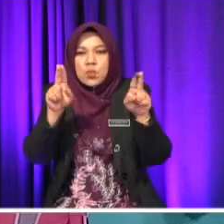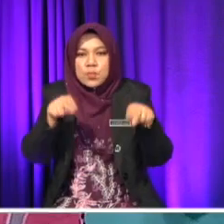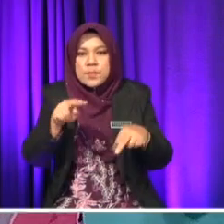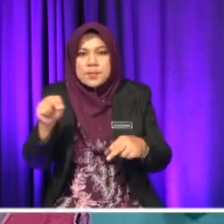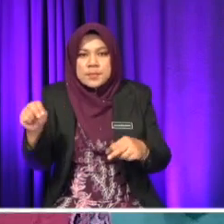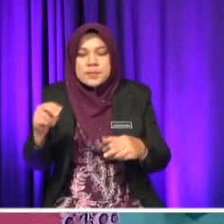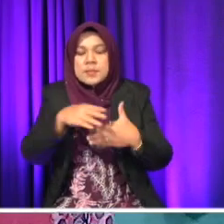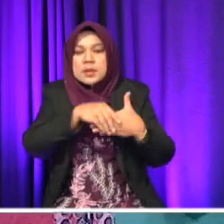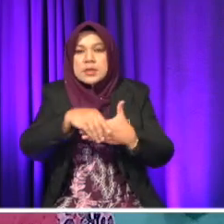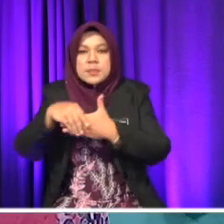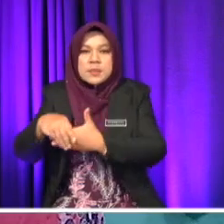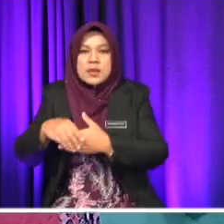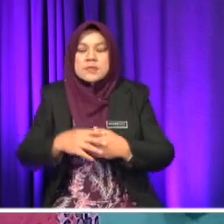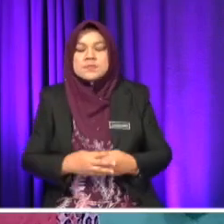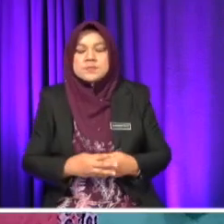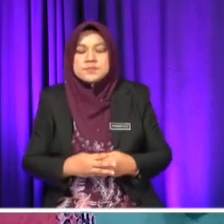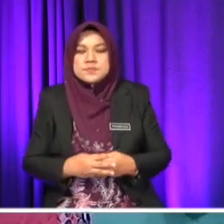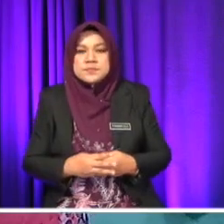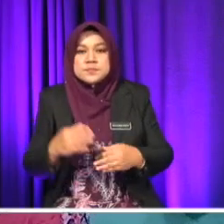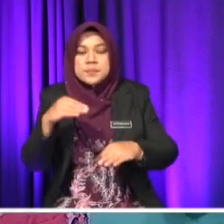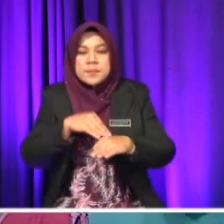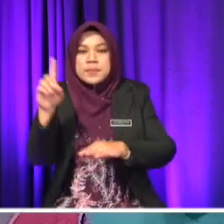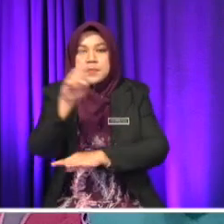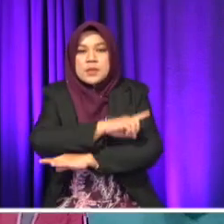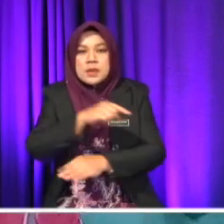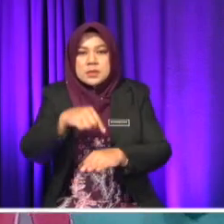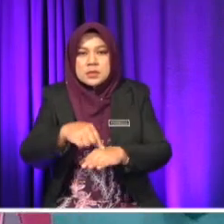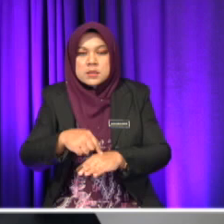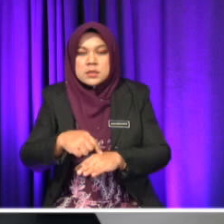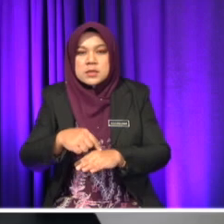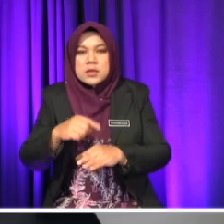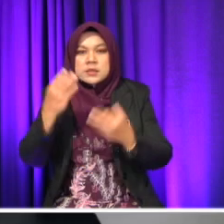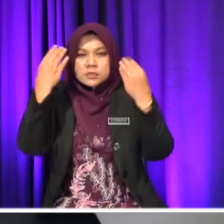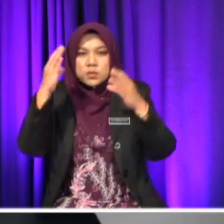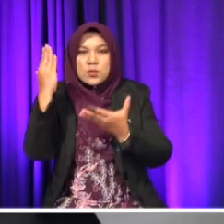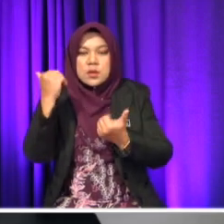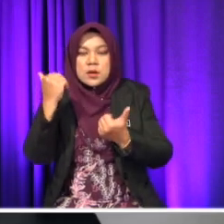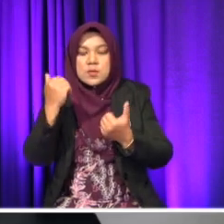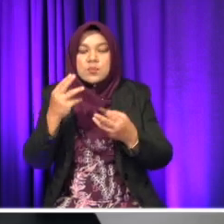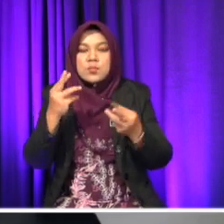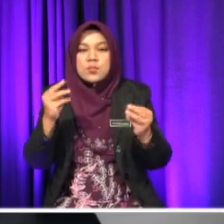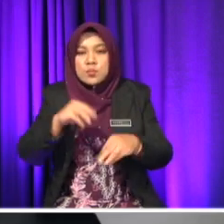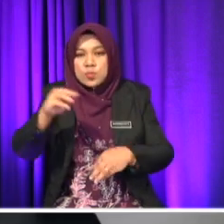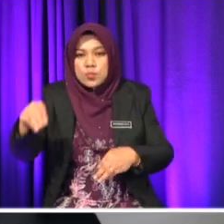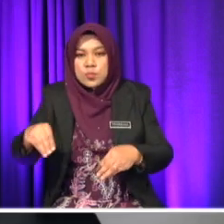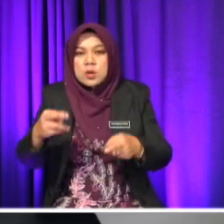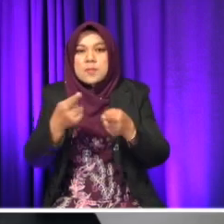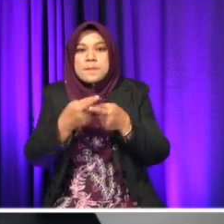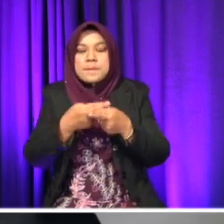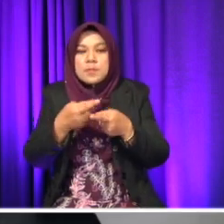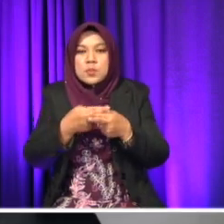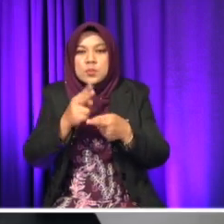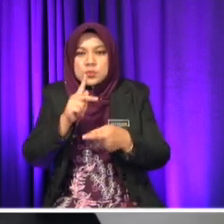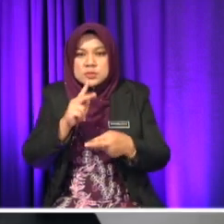kepemimpinannya dan pada hari ini syek gua harap murid-murid akan dapat membuat rumusan sebab kemahiran kita Hari inilah